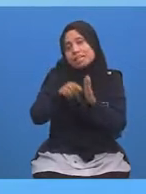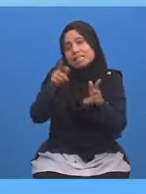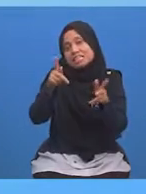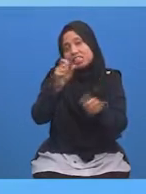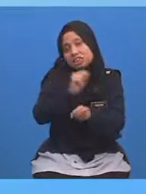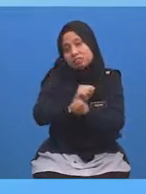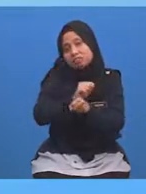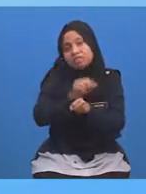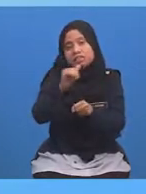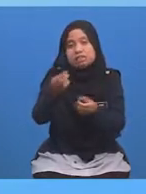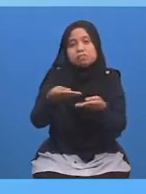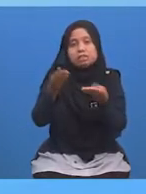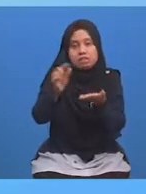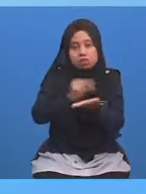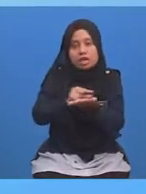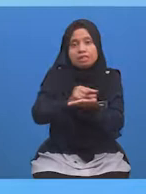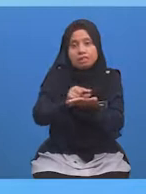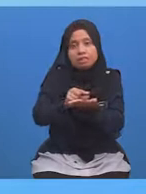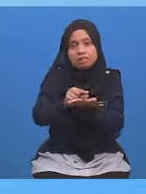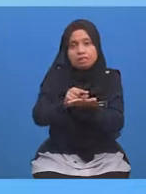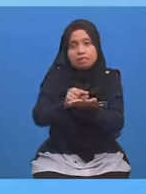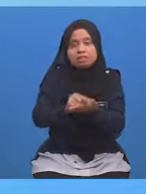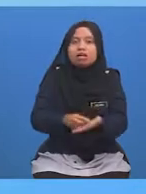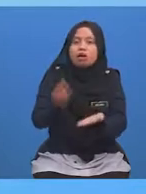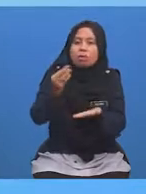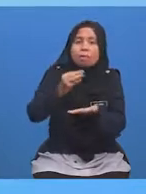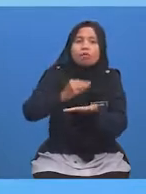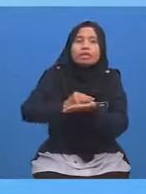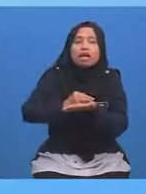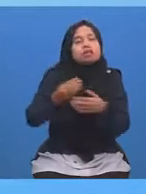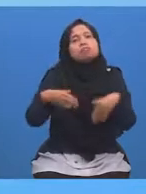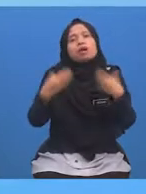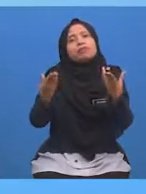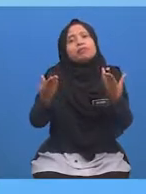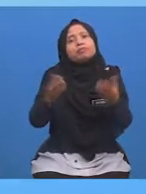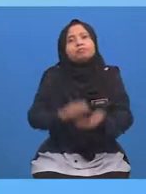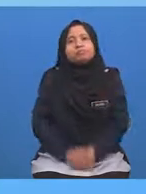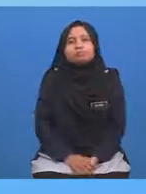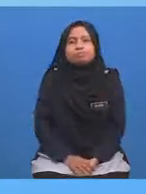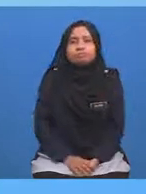Bagaimana dengan modal pula untuk kedua-dua jenis perniagaan ini?